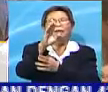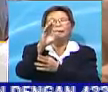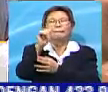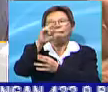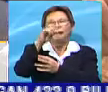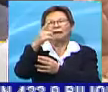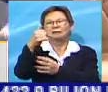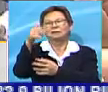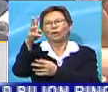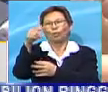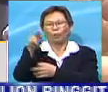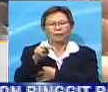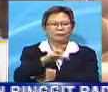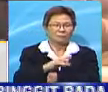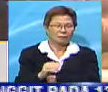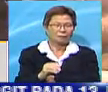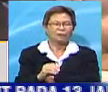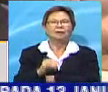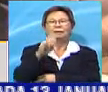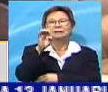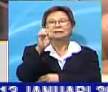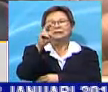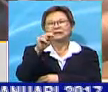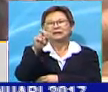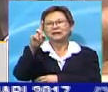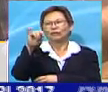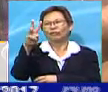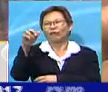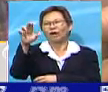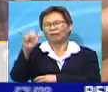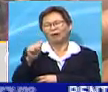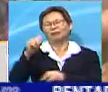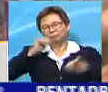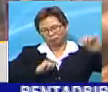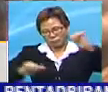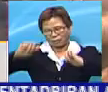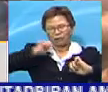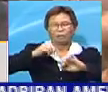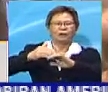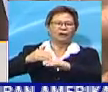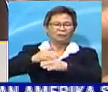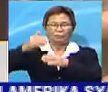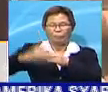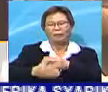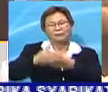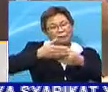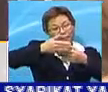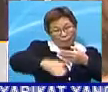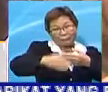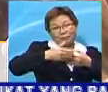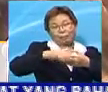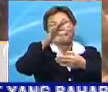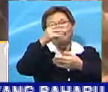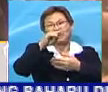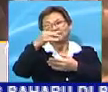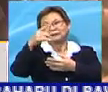ada merupakan transitional theater selepas bangsawan, sebelum theater moden. Tetapi semua itu